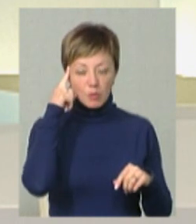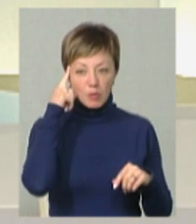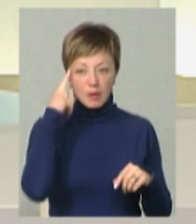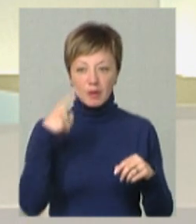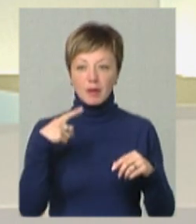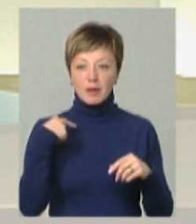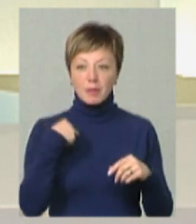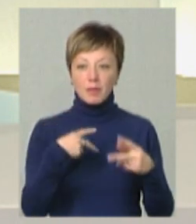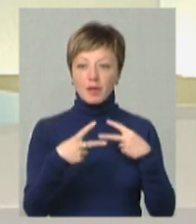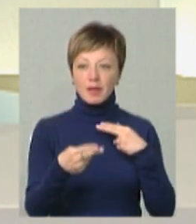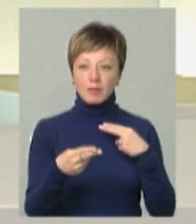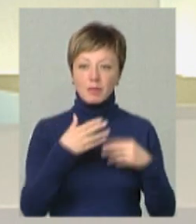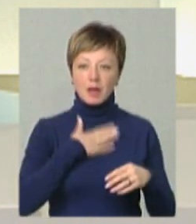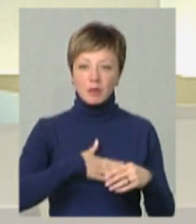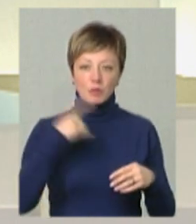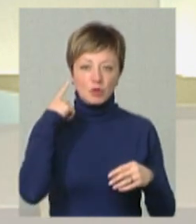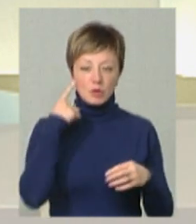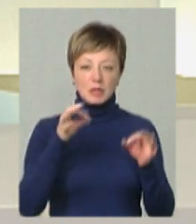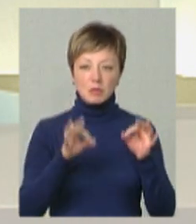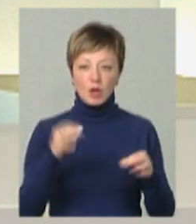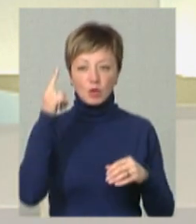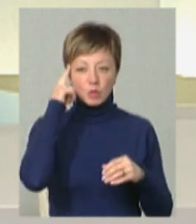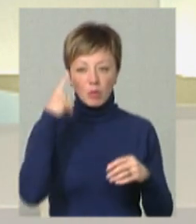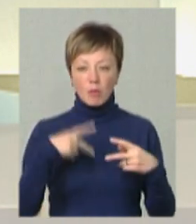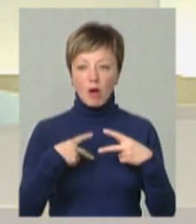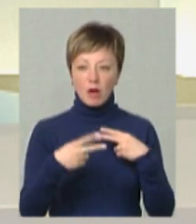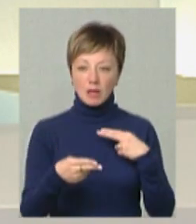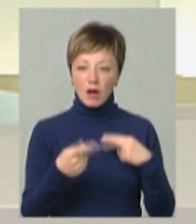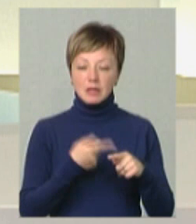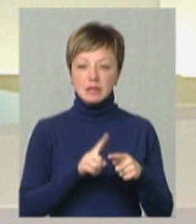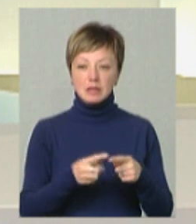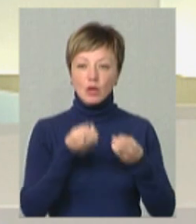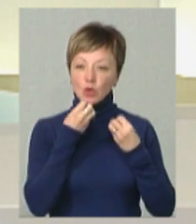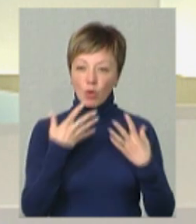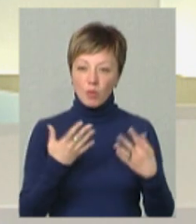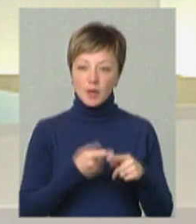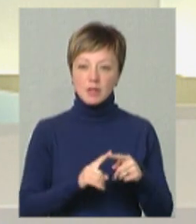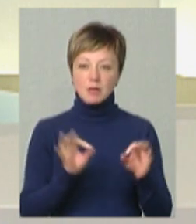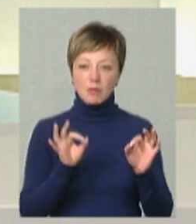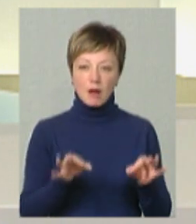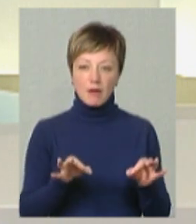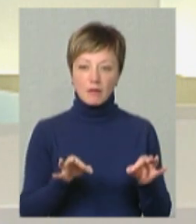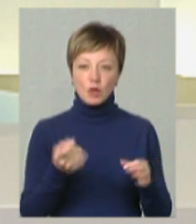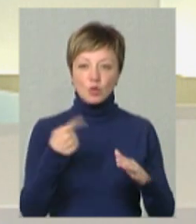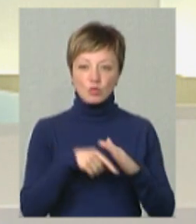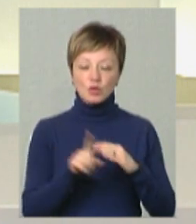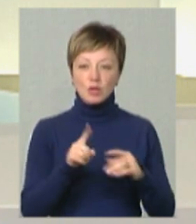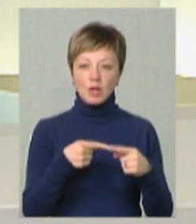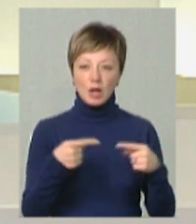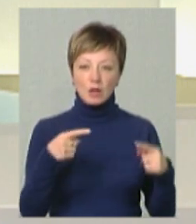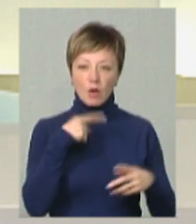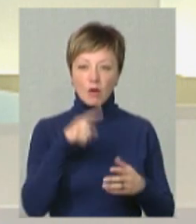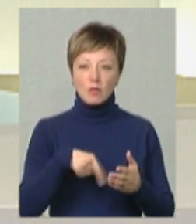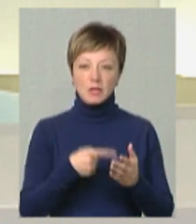подібно, тому мені дуже приємно було почути, що насправді ми думаємо однаково, і це добре, і це правильно. Тому що ті речі, які говорив